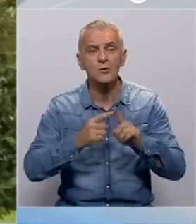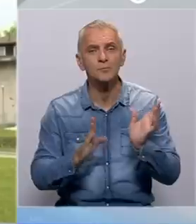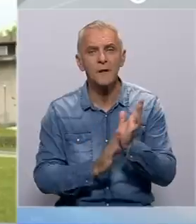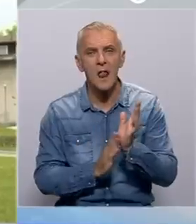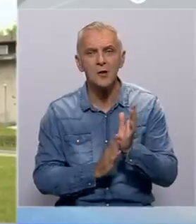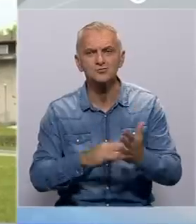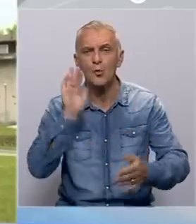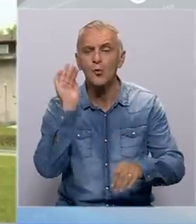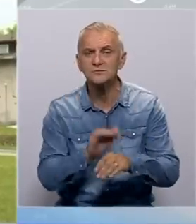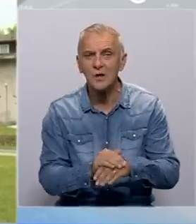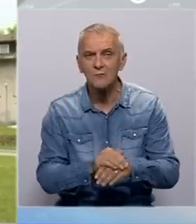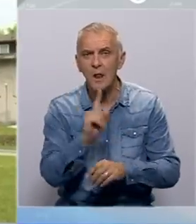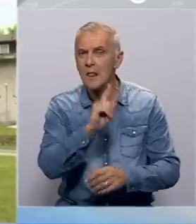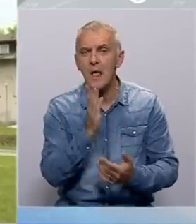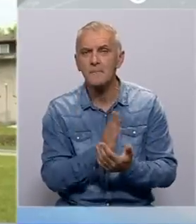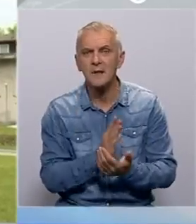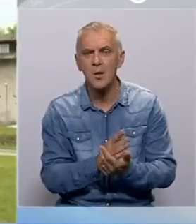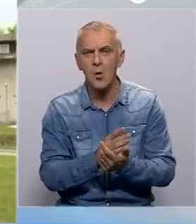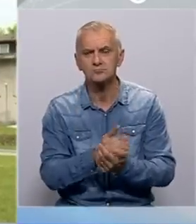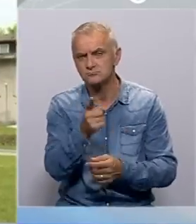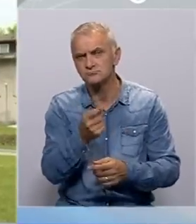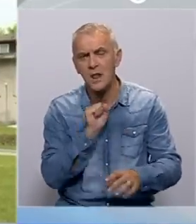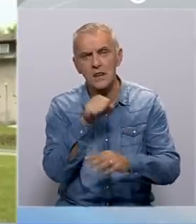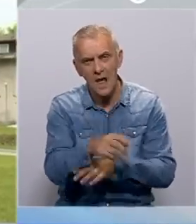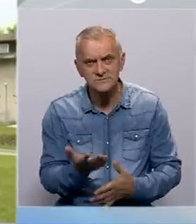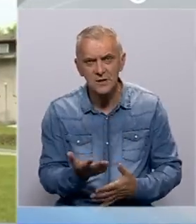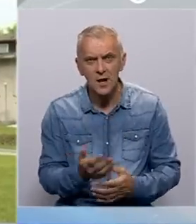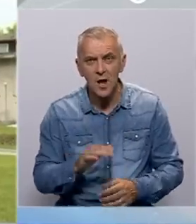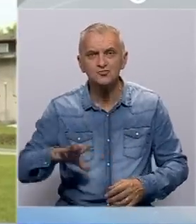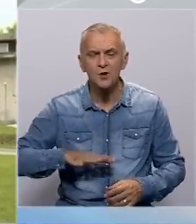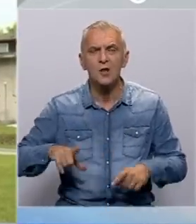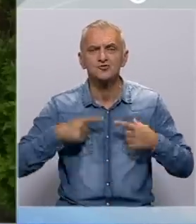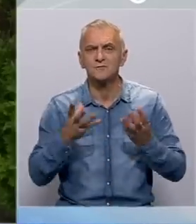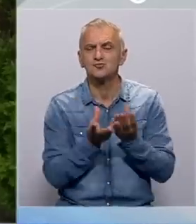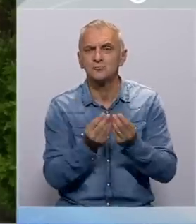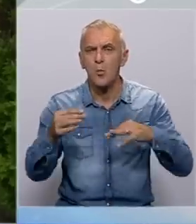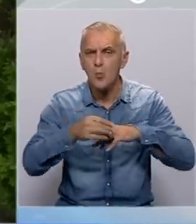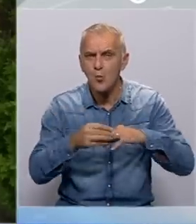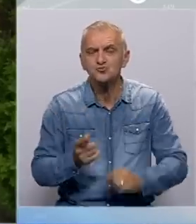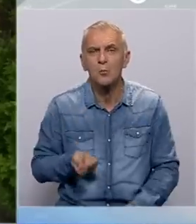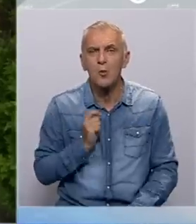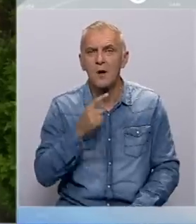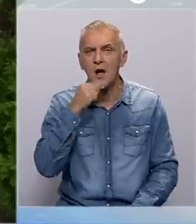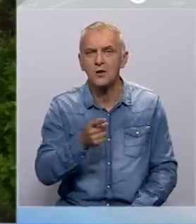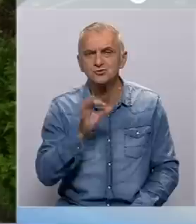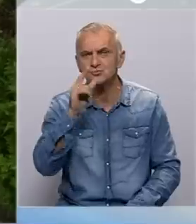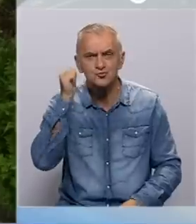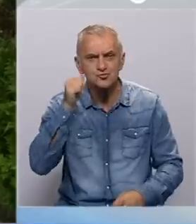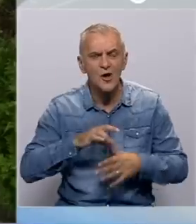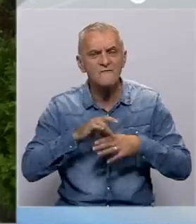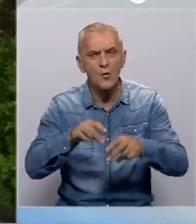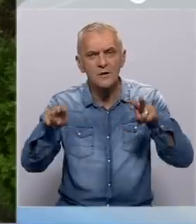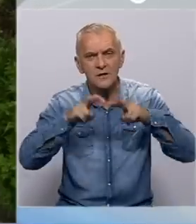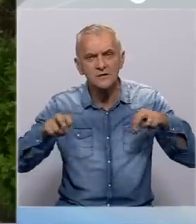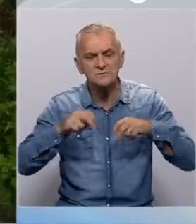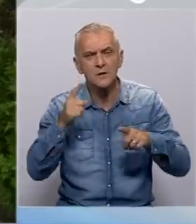Mehanović, ustanovljeno je da nije bilo tragova nasilja. Žena živi sa suprugom. Iz MUP-a ističu da se od juče vodi